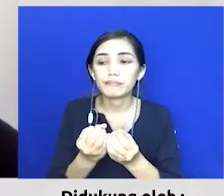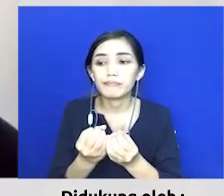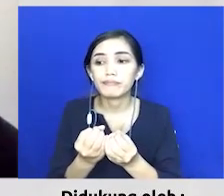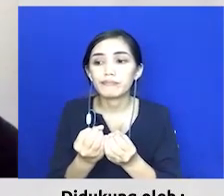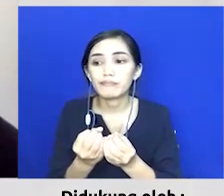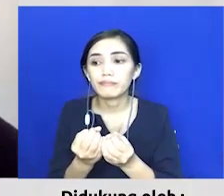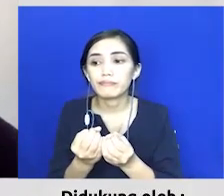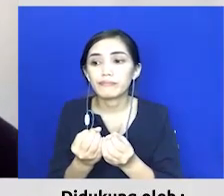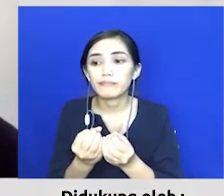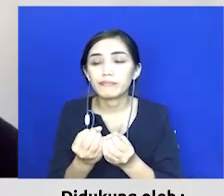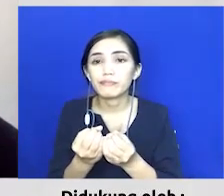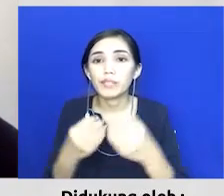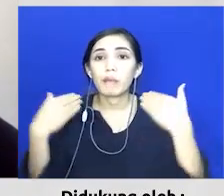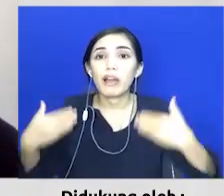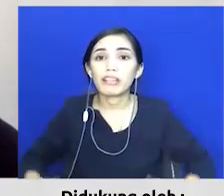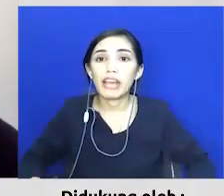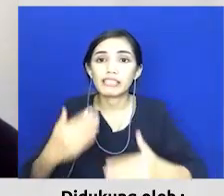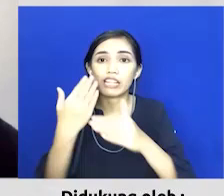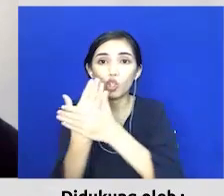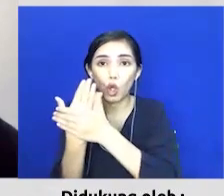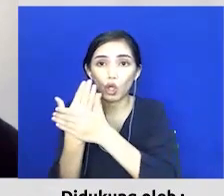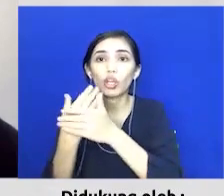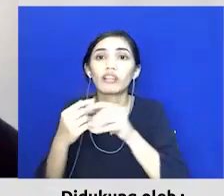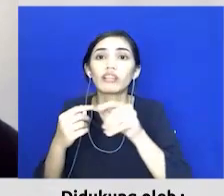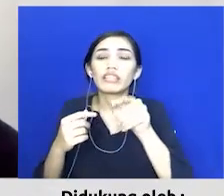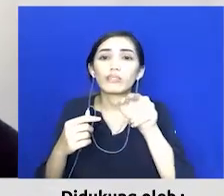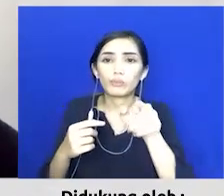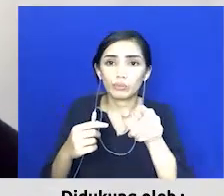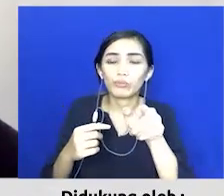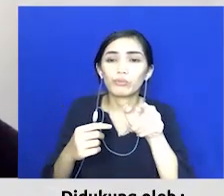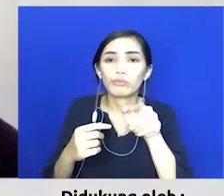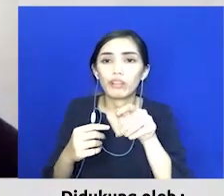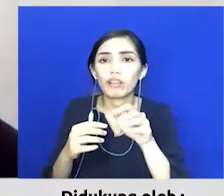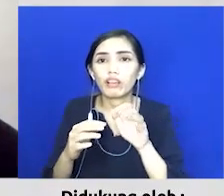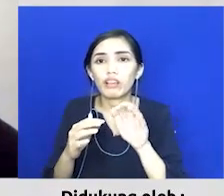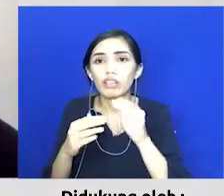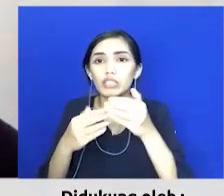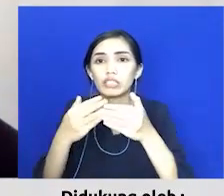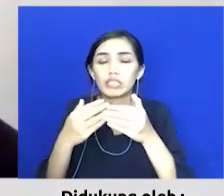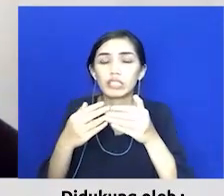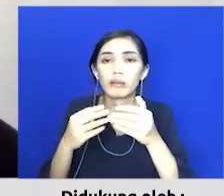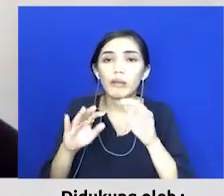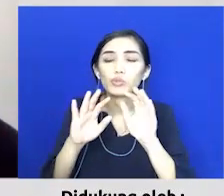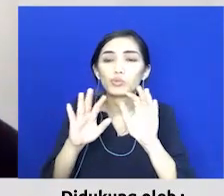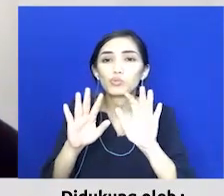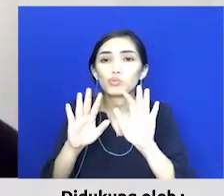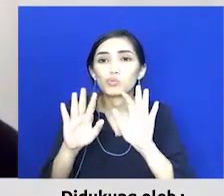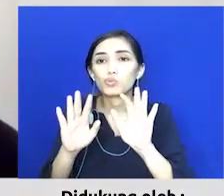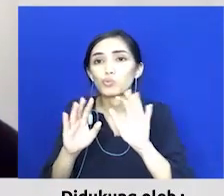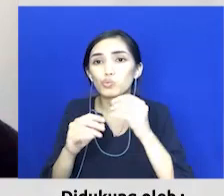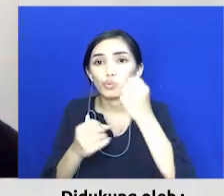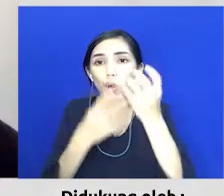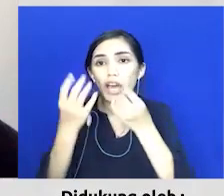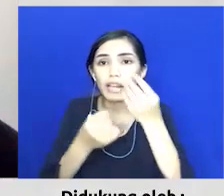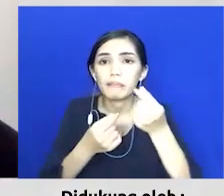ya. Oh ini nanti kan nggak laku, nanti apa ya, ya tidak keberaniannya beda ya. Tapi